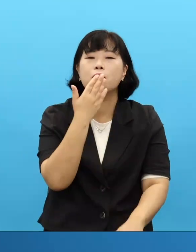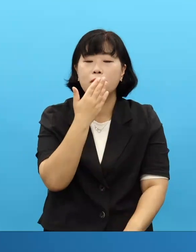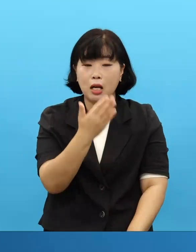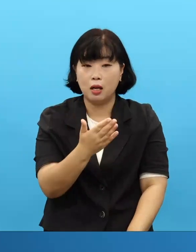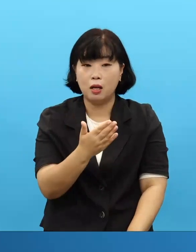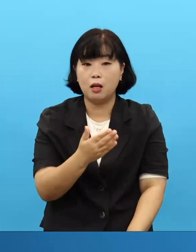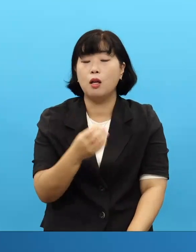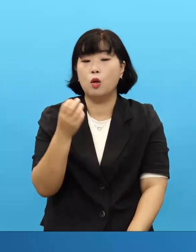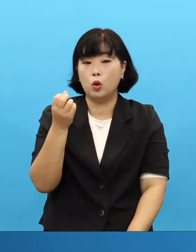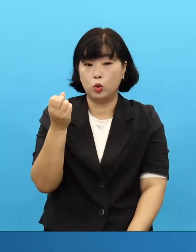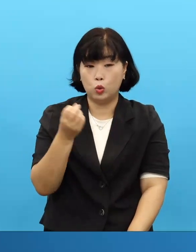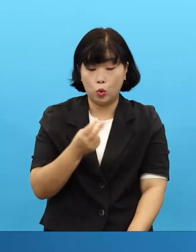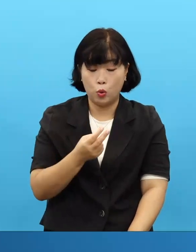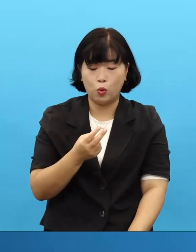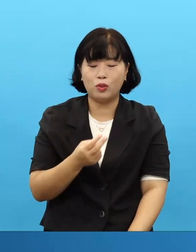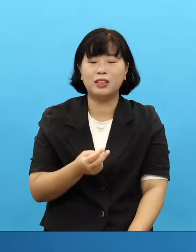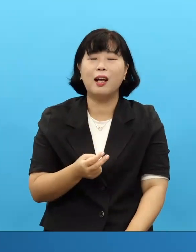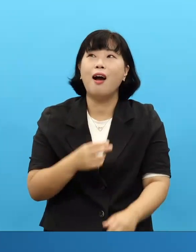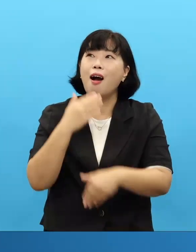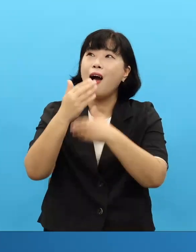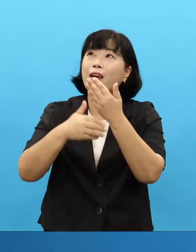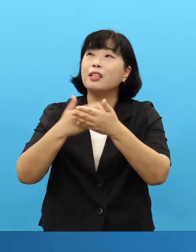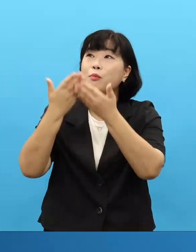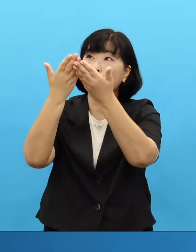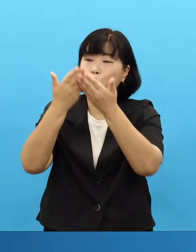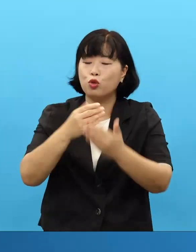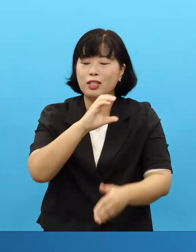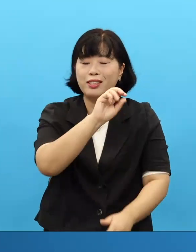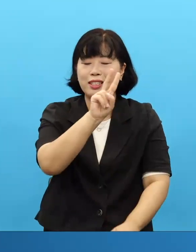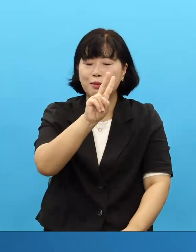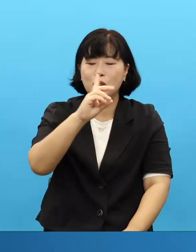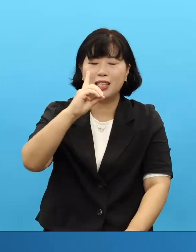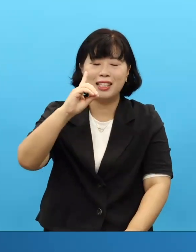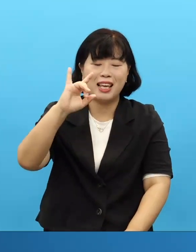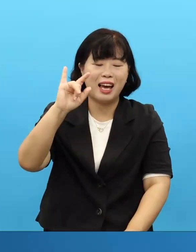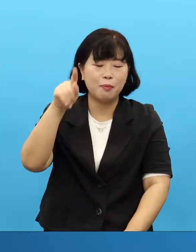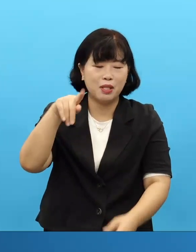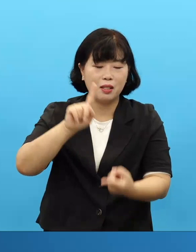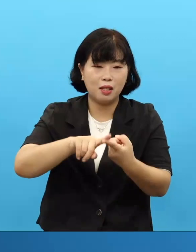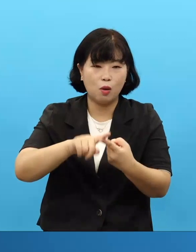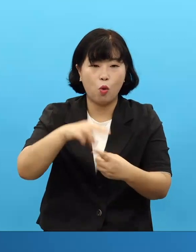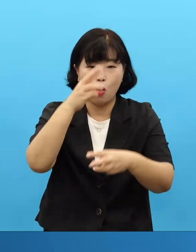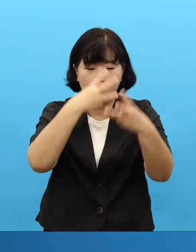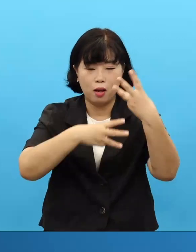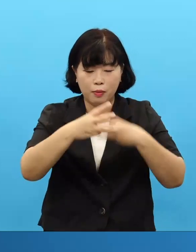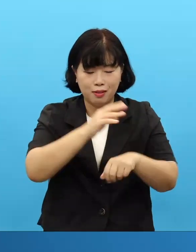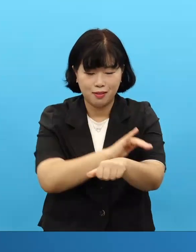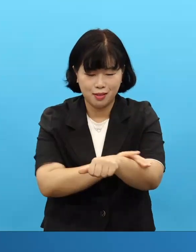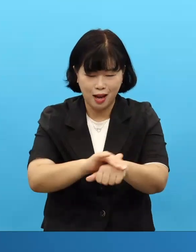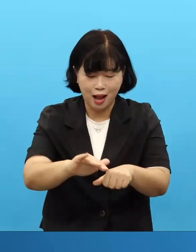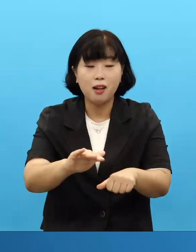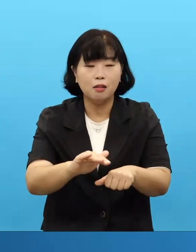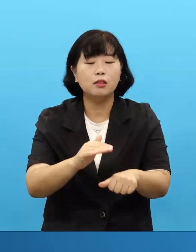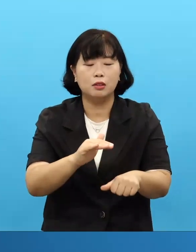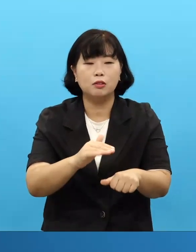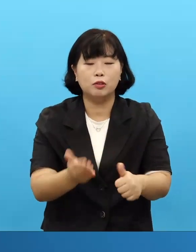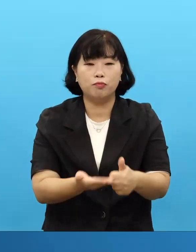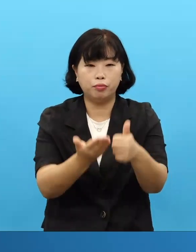후대 통해서 나올 겁니다. And that kind of masterpiece will result from our posterity. 그렇지만 여러분 자녀들이 어떨 땐 조금 흔들리고